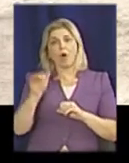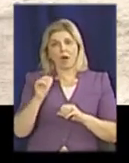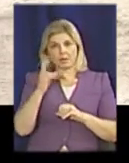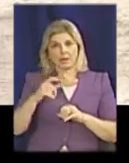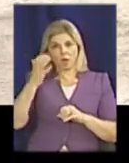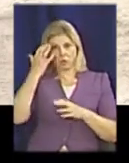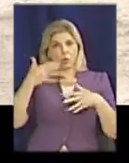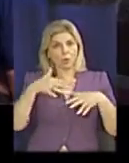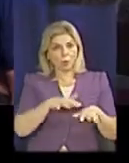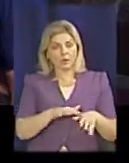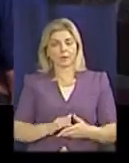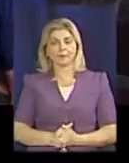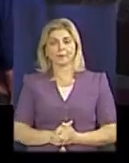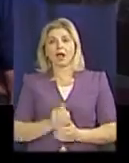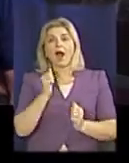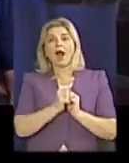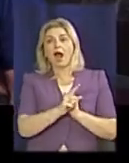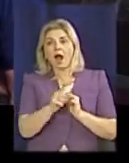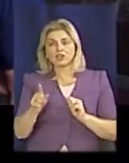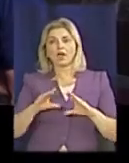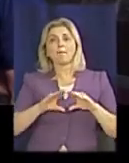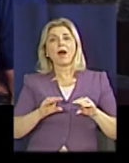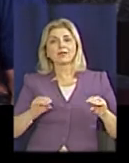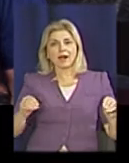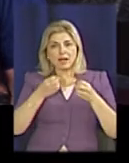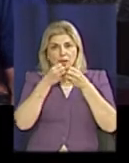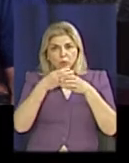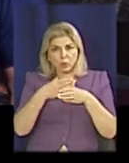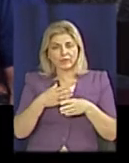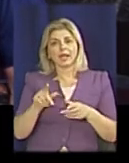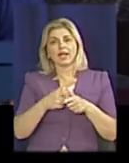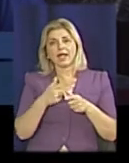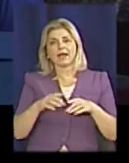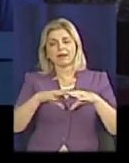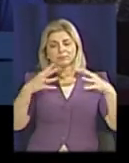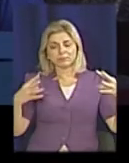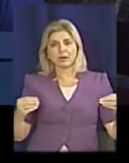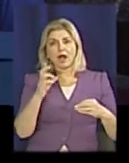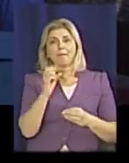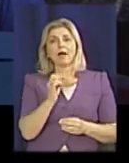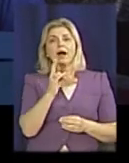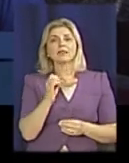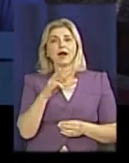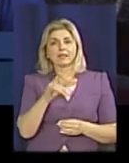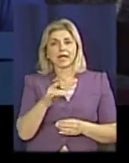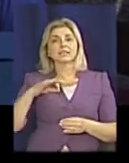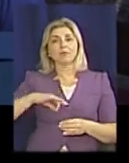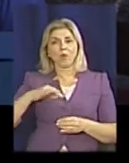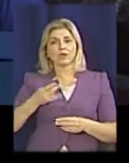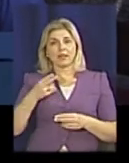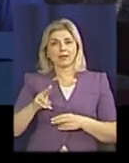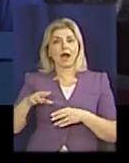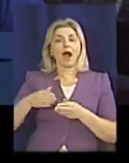моря. Кожний надувний матрас або банани, які використовуються для катання, вони